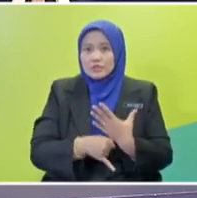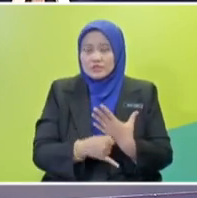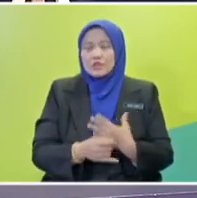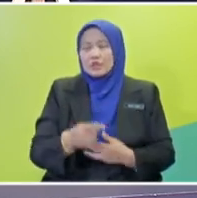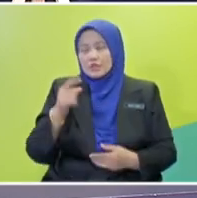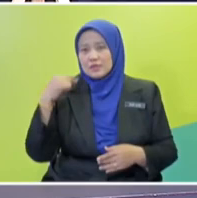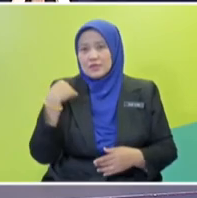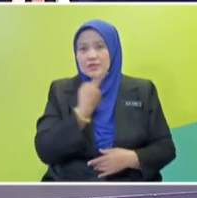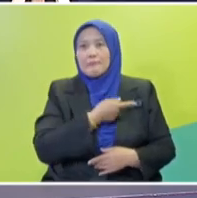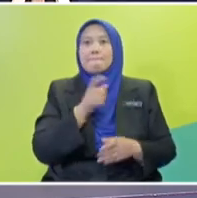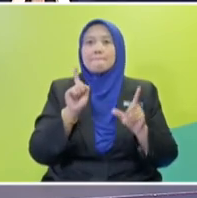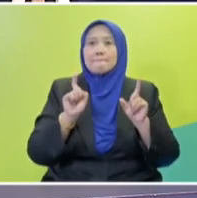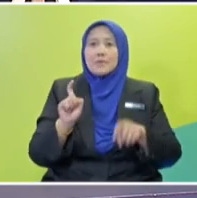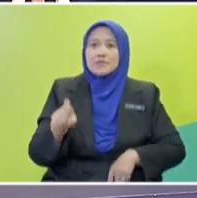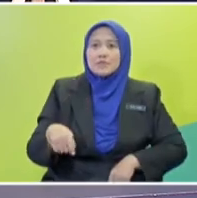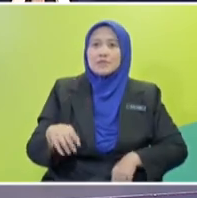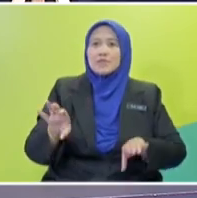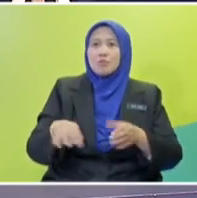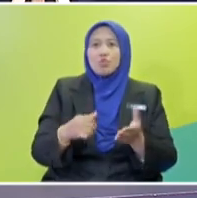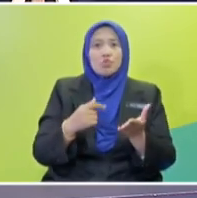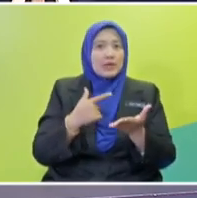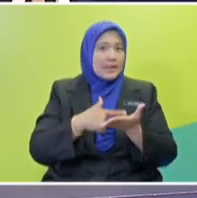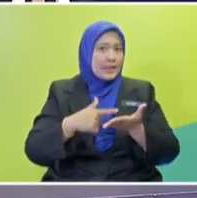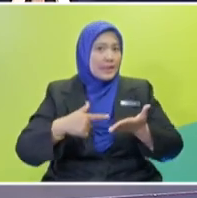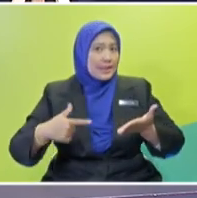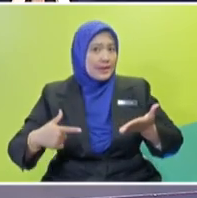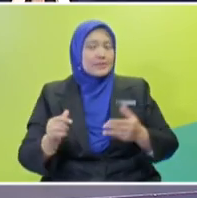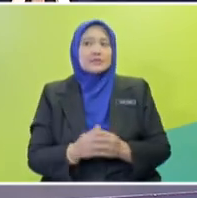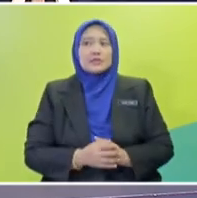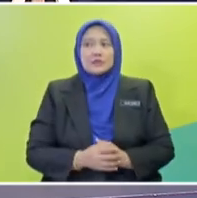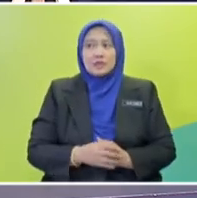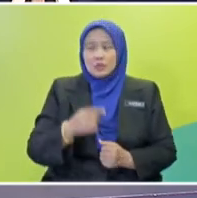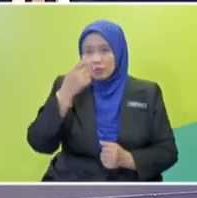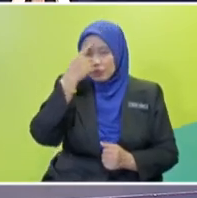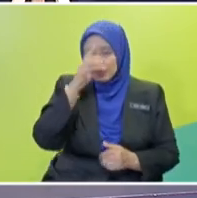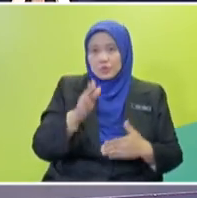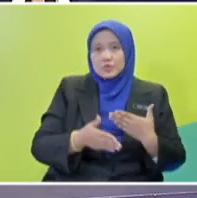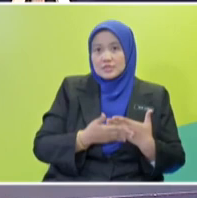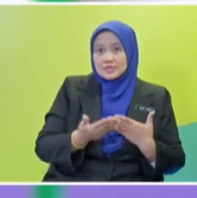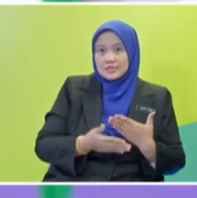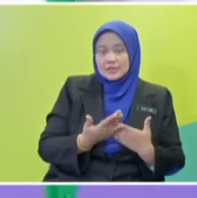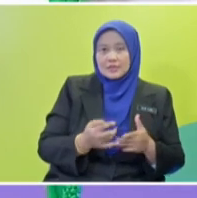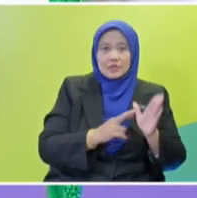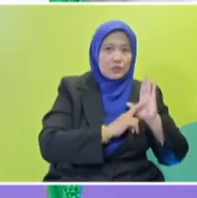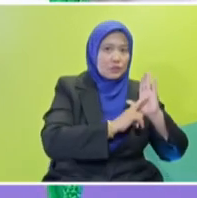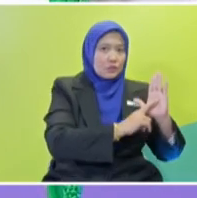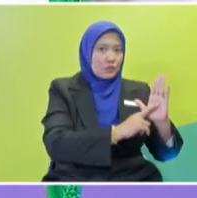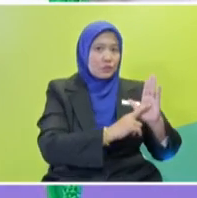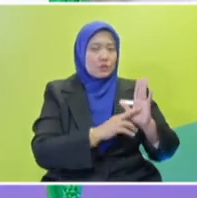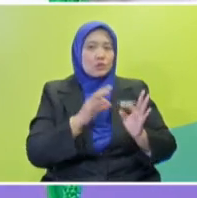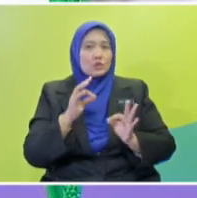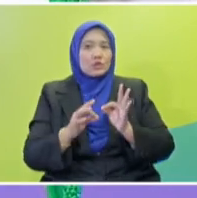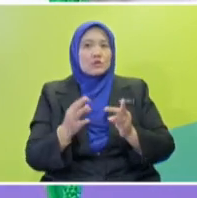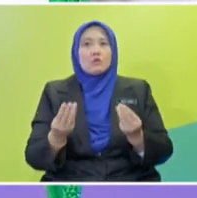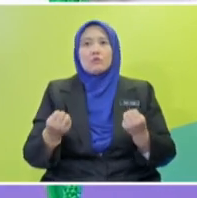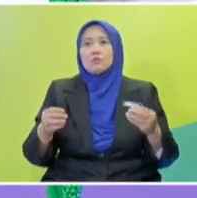lahir ke ID kita dalam bentuk negara jadi orang beli tengok dan kita senang rujuk untuk buat produk nanti menyatukan